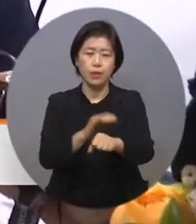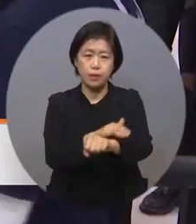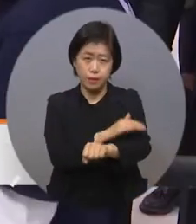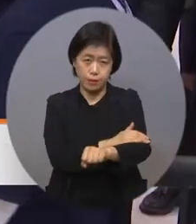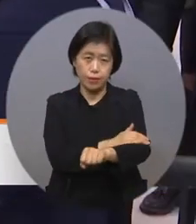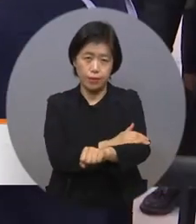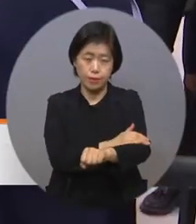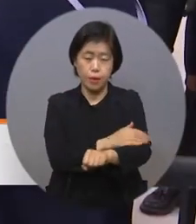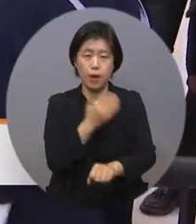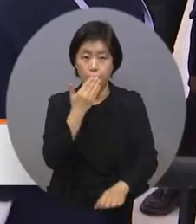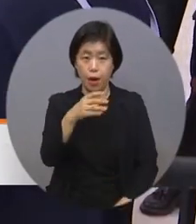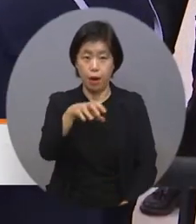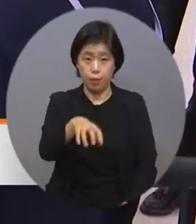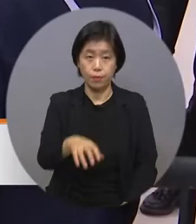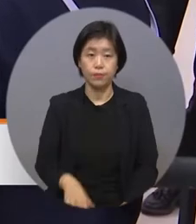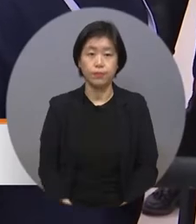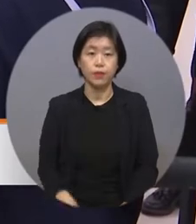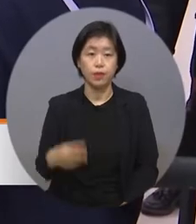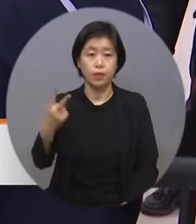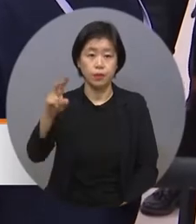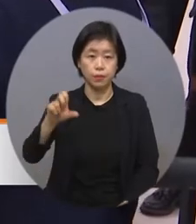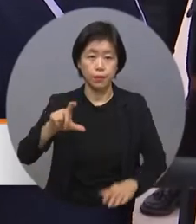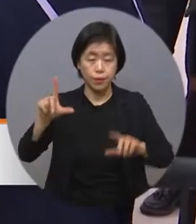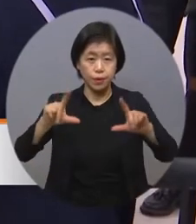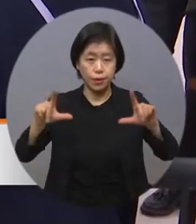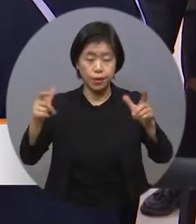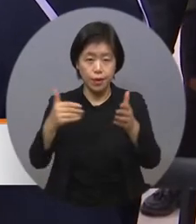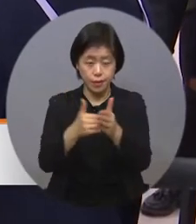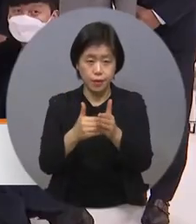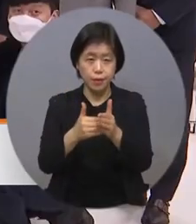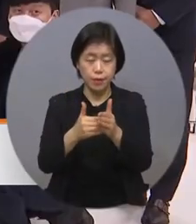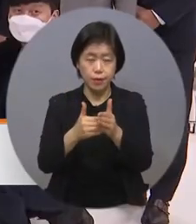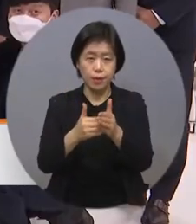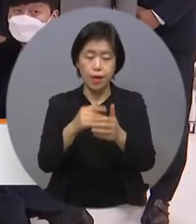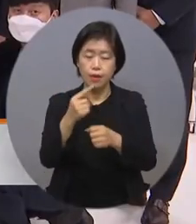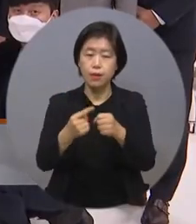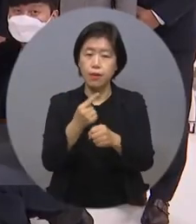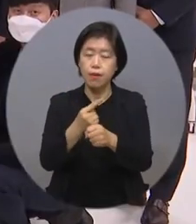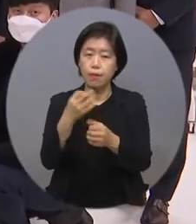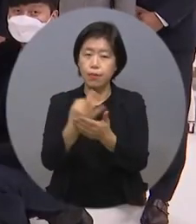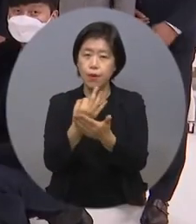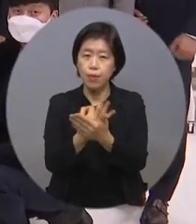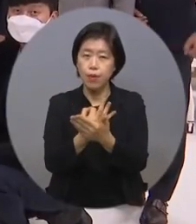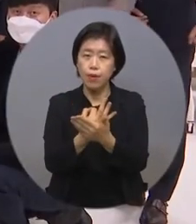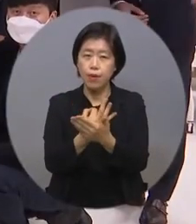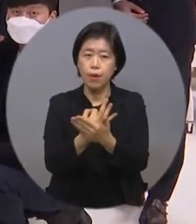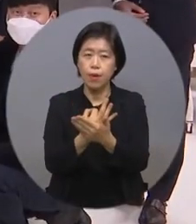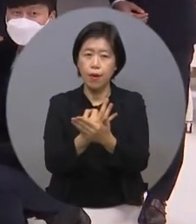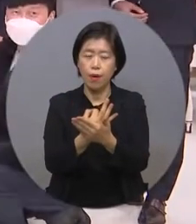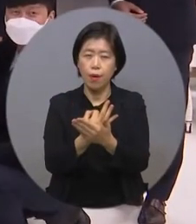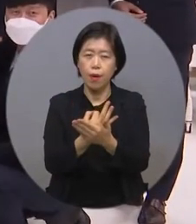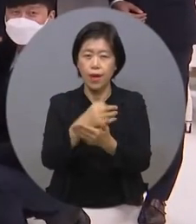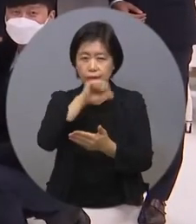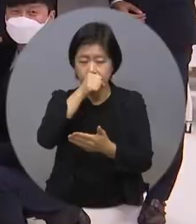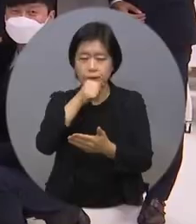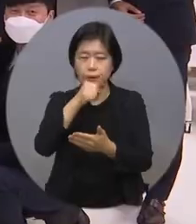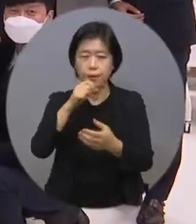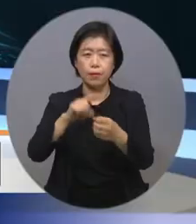2025년까지 연매출 320억 원 달성을 목표로 본격적인 운영에 들어가게 됩니다.